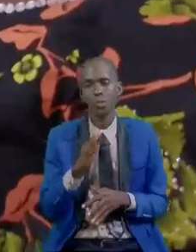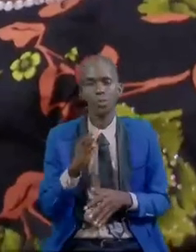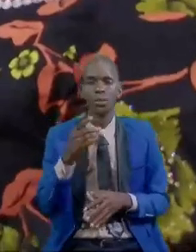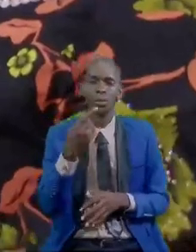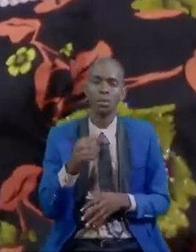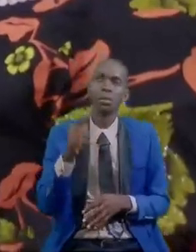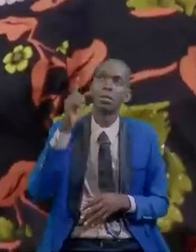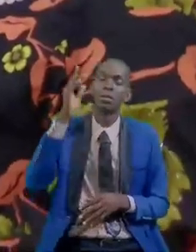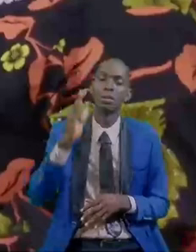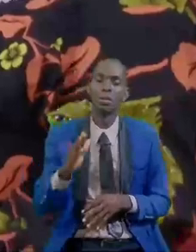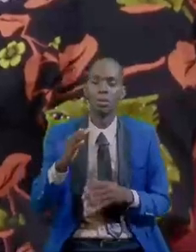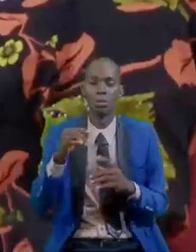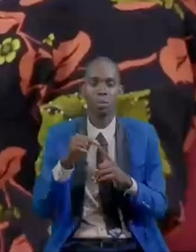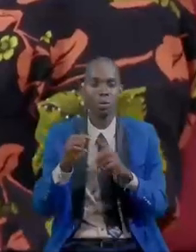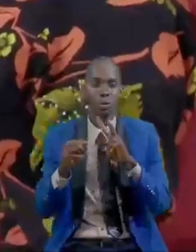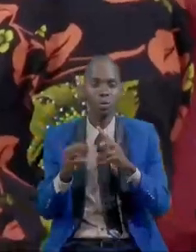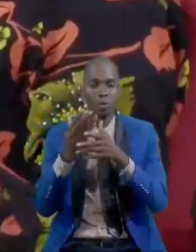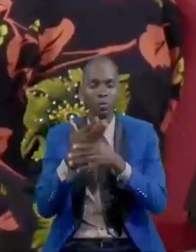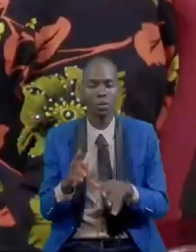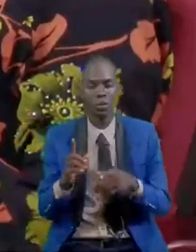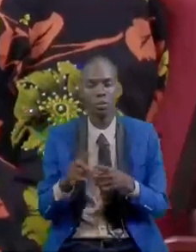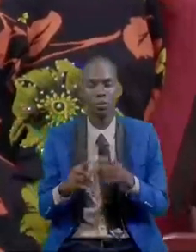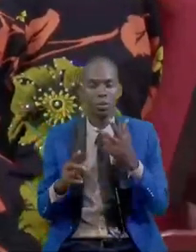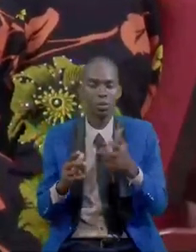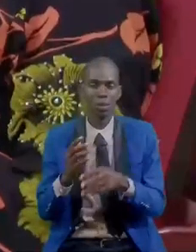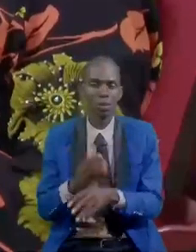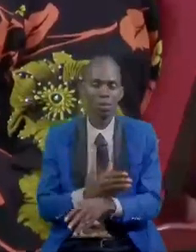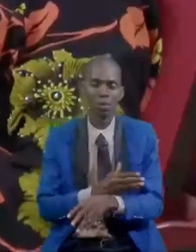Il y a trois choses ici, premièrement.